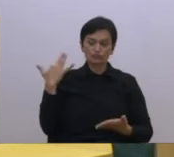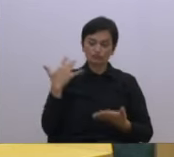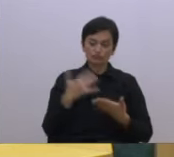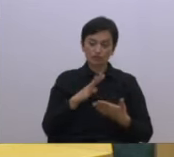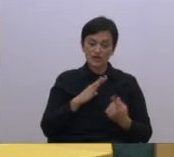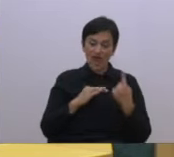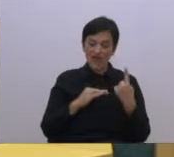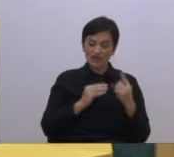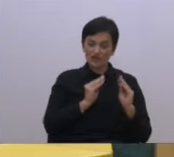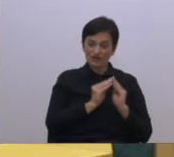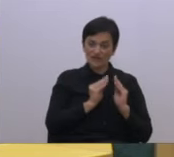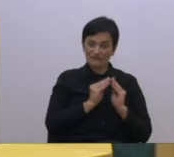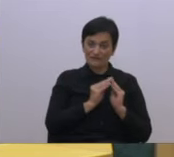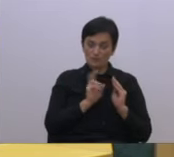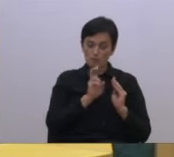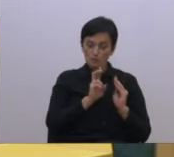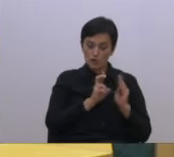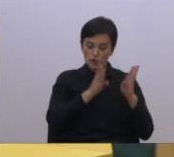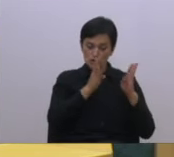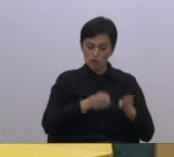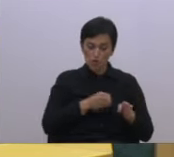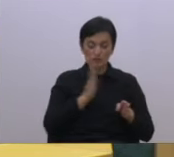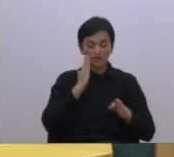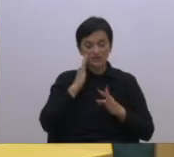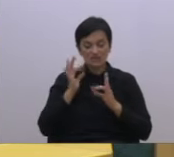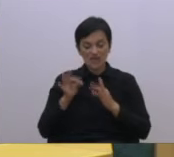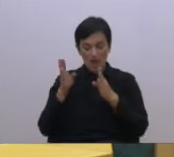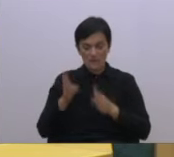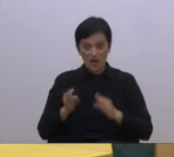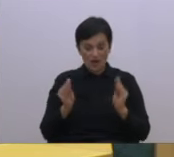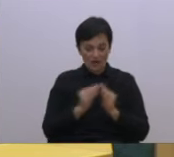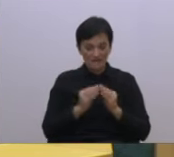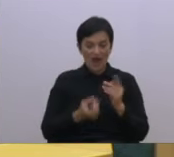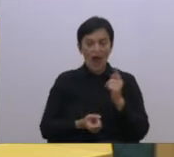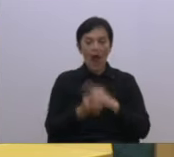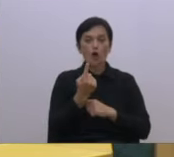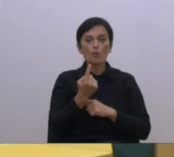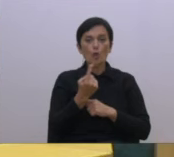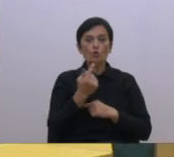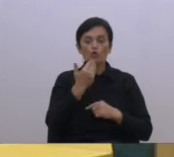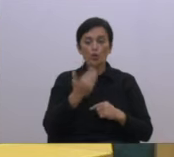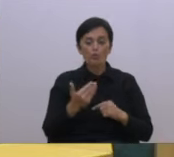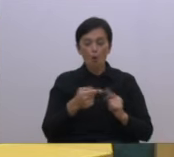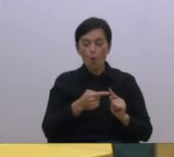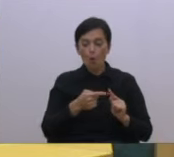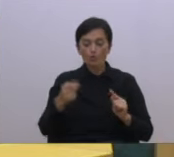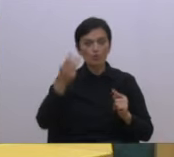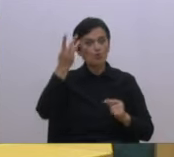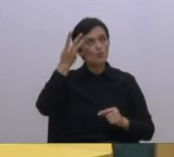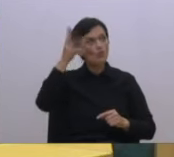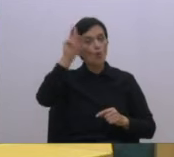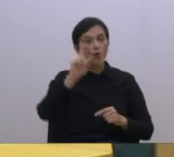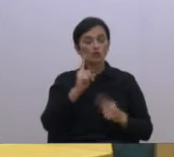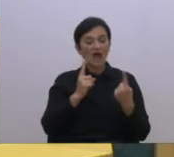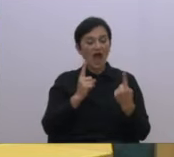და იგივე, ანუ ბიოლოგიური სქესი და სამართლებრივი სქესი, აღმოჩნდა ბოლო ტენდენციებით, რომ თურმე ერთი და